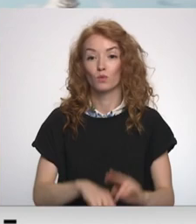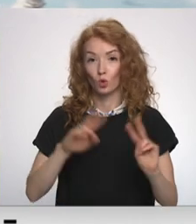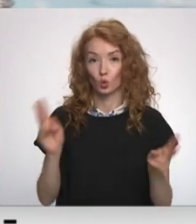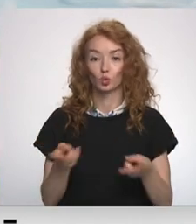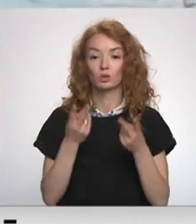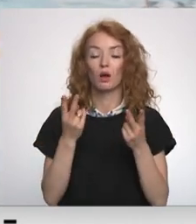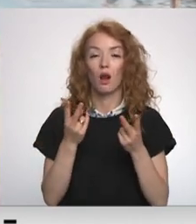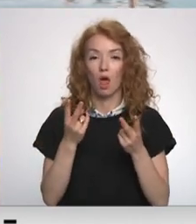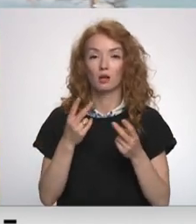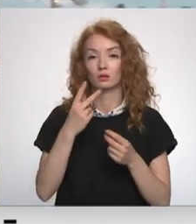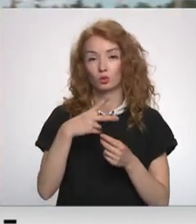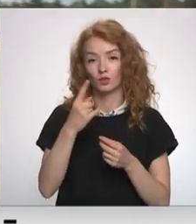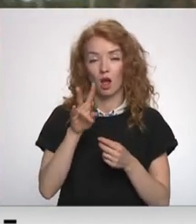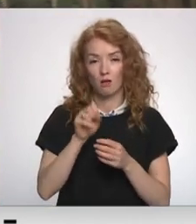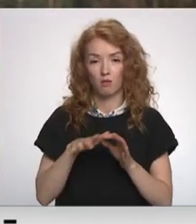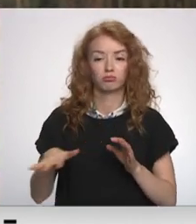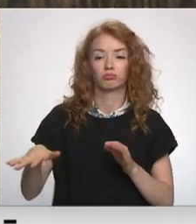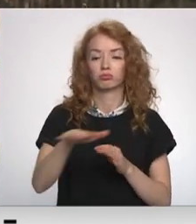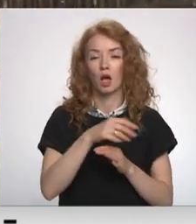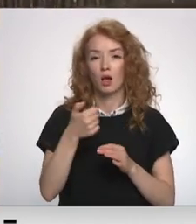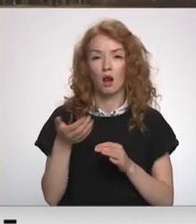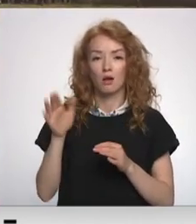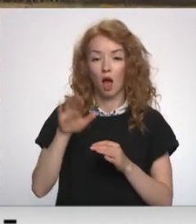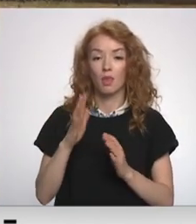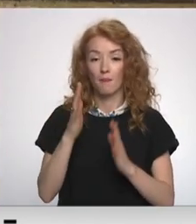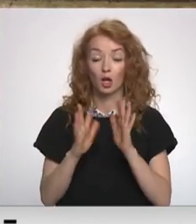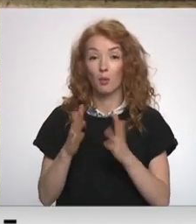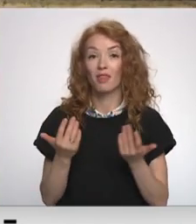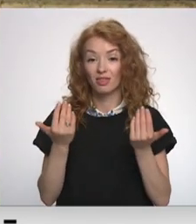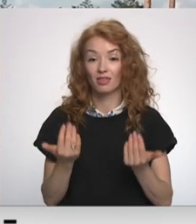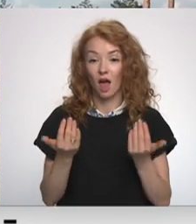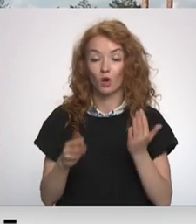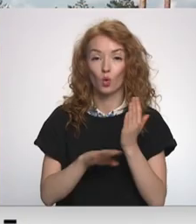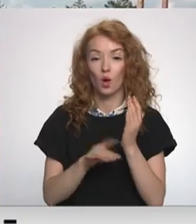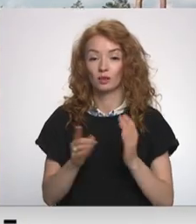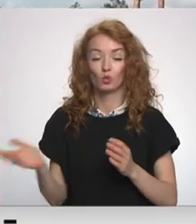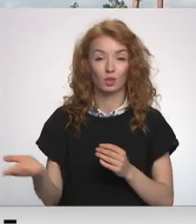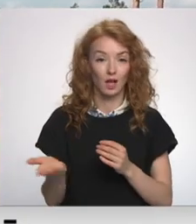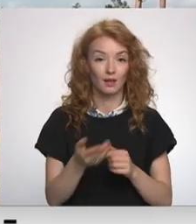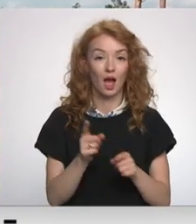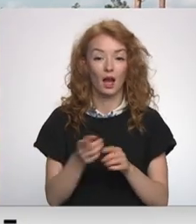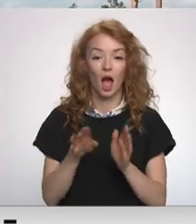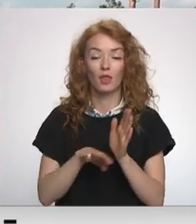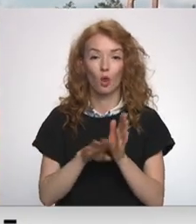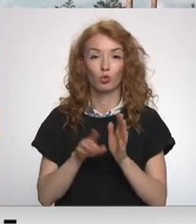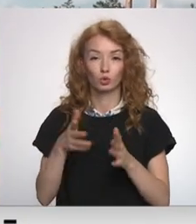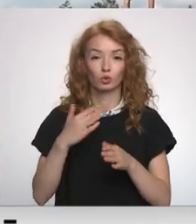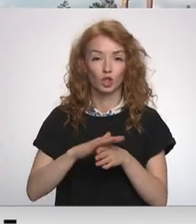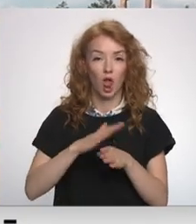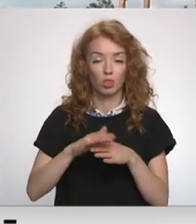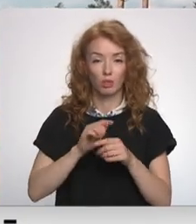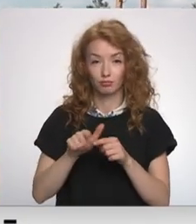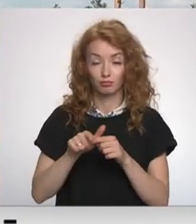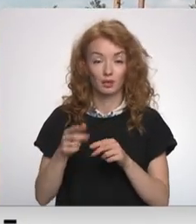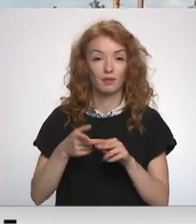Ugunsgrēks skāra 21 hektāru Garkalnes meža teritorijas, bet tikai tagad, kad koki ir nozāģēti un drīzumā arī atlikušie sašķeldoti, tad